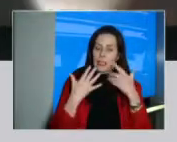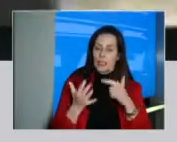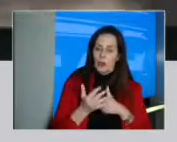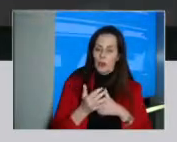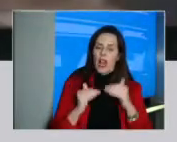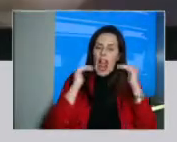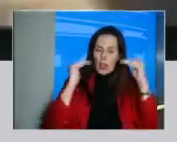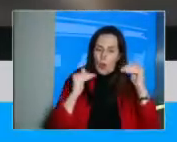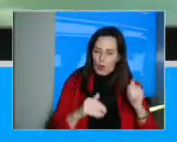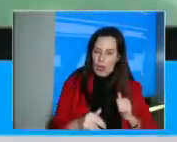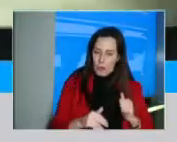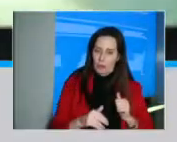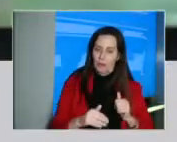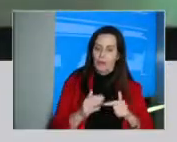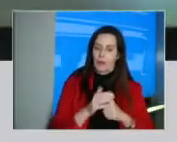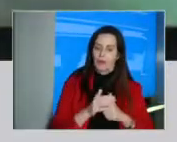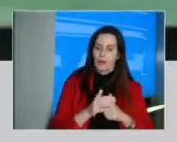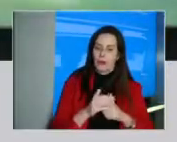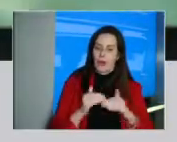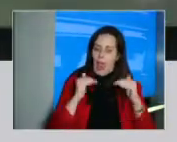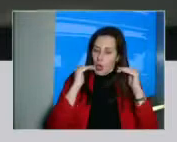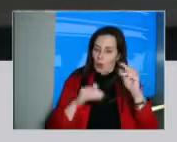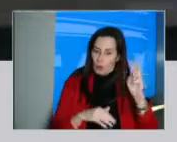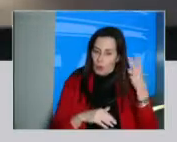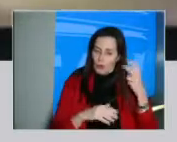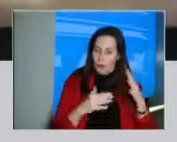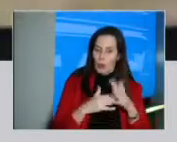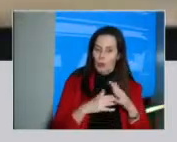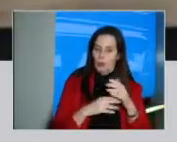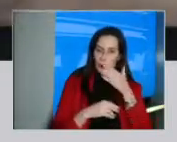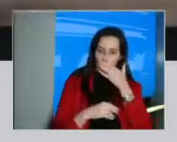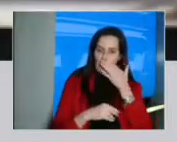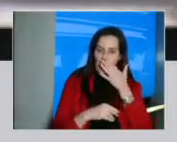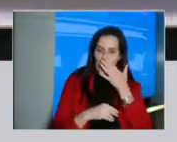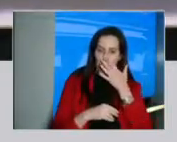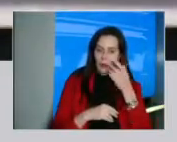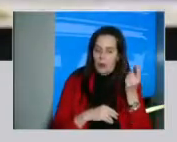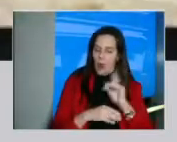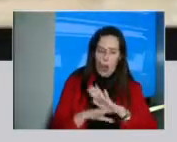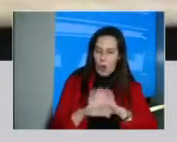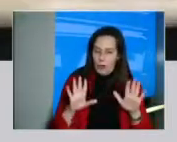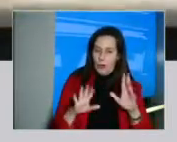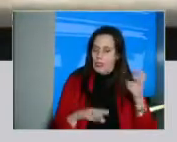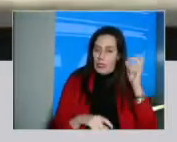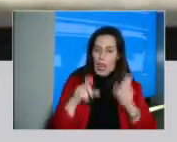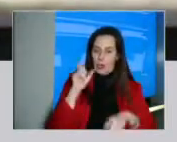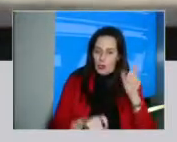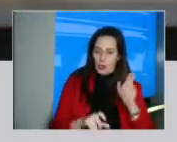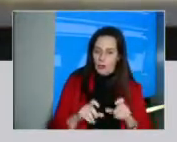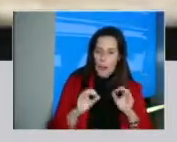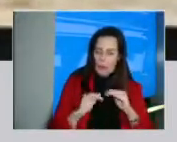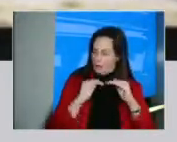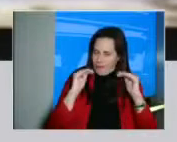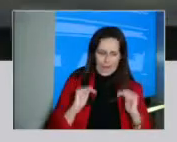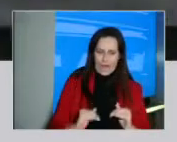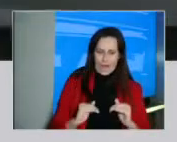האיכות, מערכת האיכות שלהם, מערכת שמגייסת או בוחנת את האנשים שלהם, הייתה לא מחוילת, וגייסה אנשים